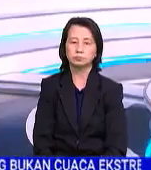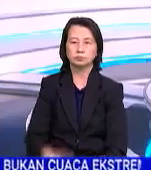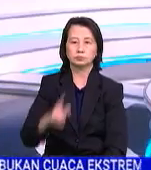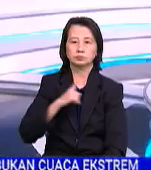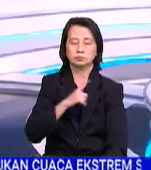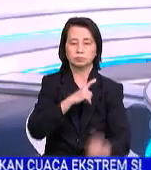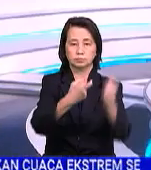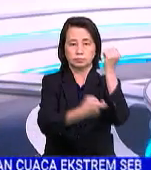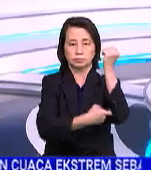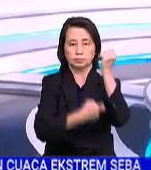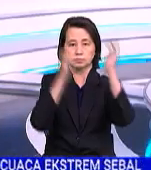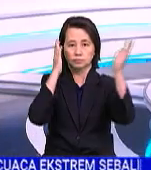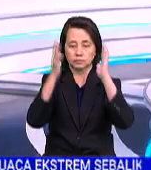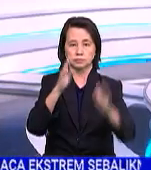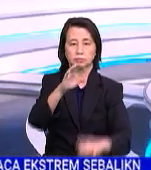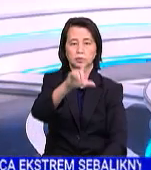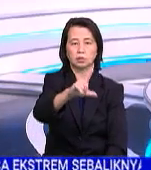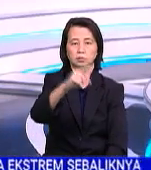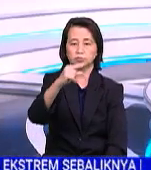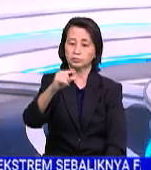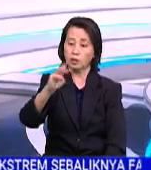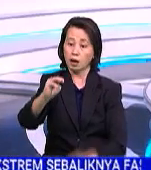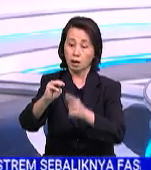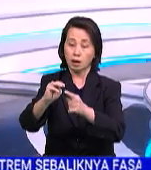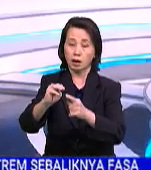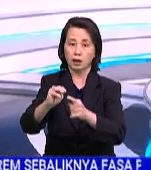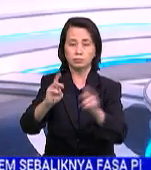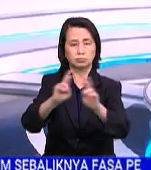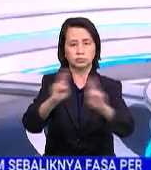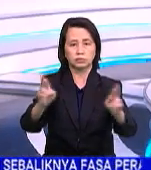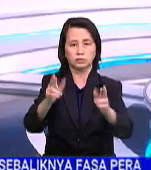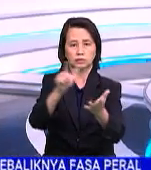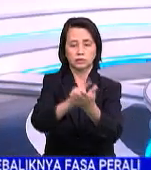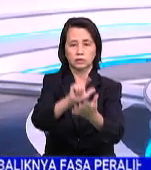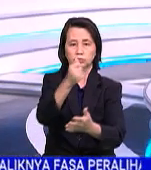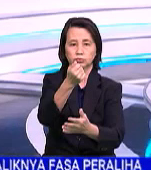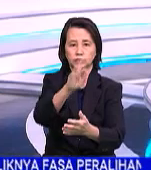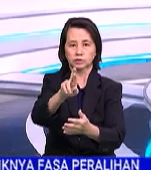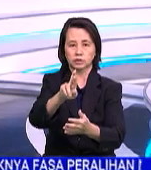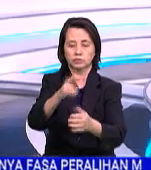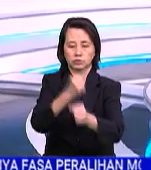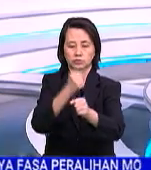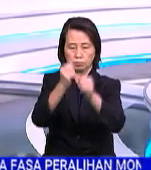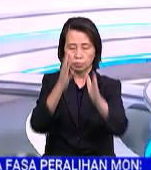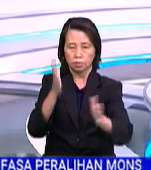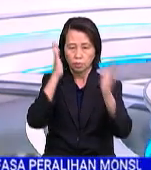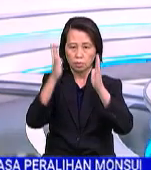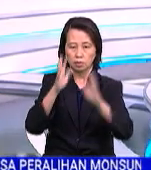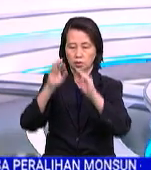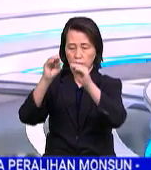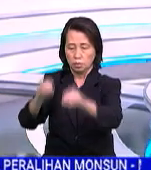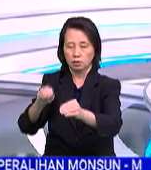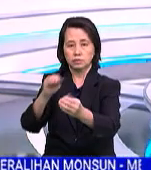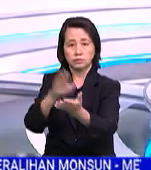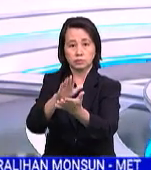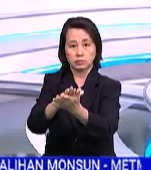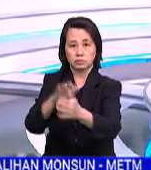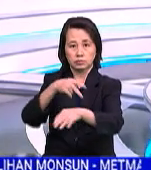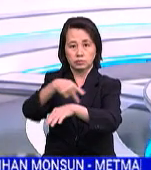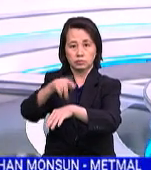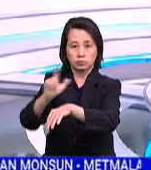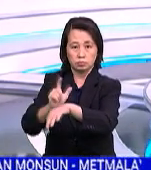Lembaga Getah Malaysia LGM sedia melatih 10,000 pekerja tempatan di Akademi Hevia Malaysia